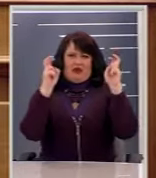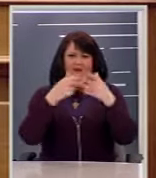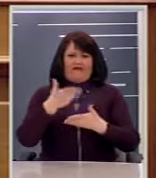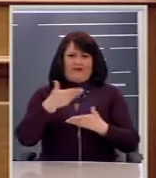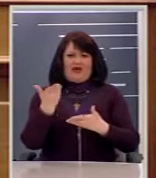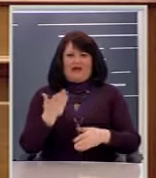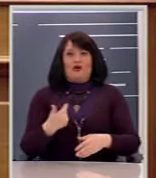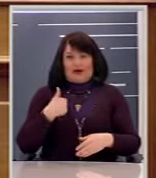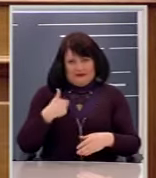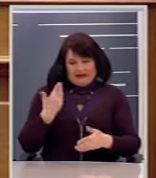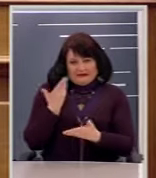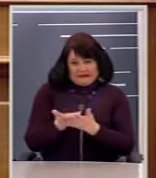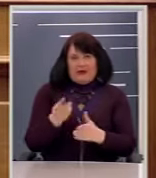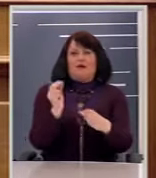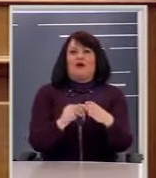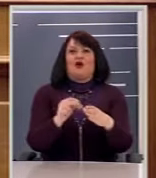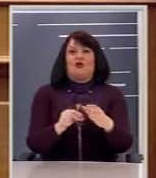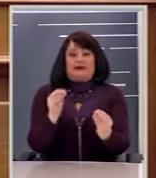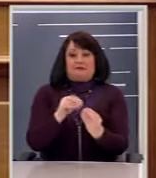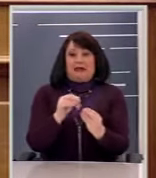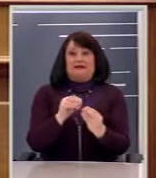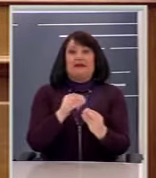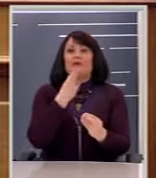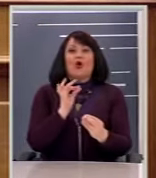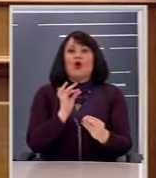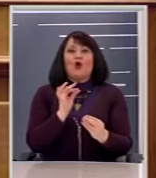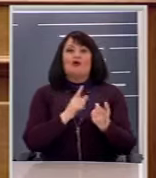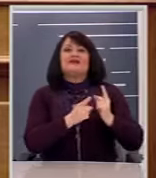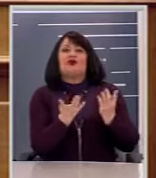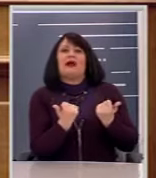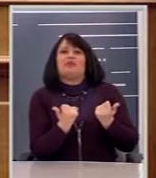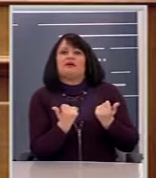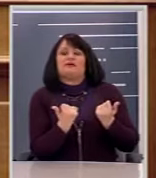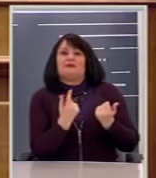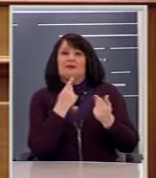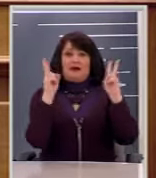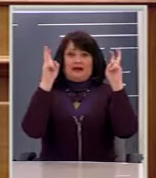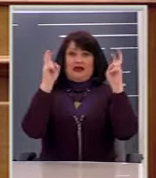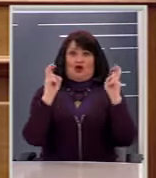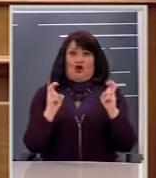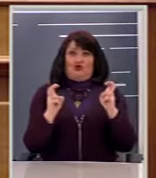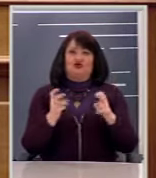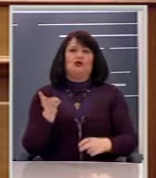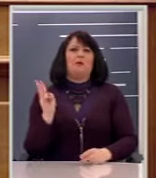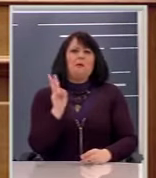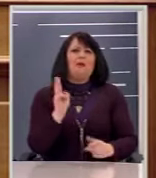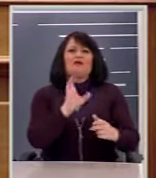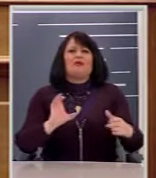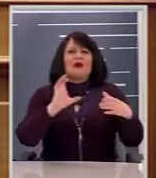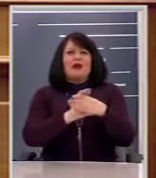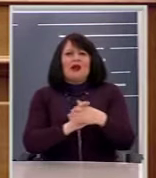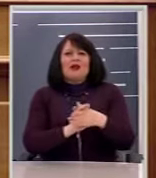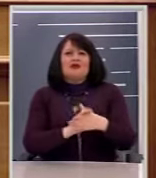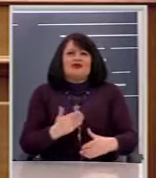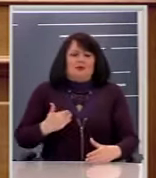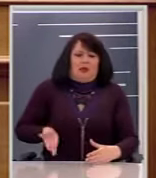συρθεί σε εκλογές μέχρι το Πάσχα, γιατί δεν θα υπάρξει καμία συμφωνία. Ότι οι θεσμοί, η Ευρωπαϊκή Ένωση, το Δουνουτού μας έχουν